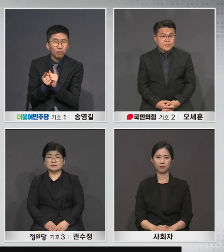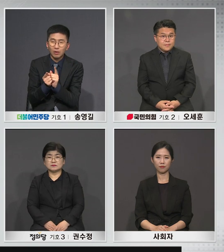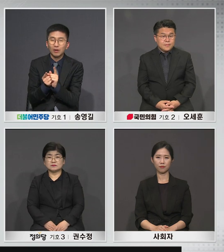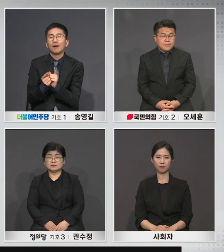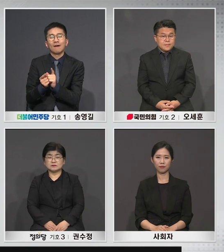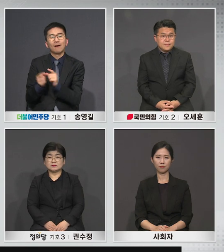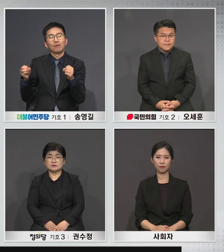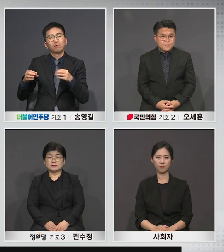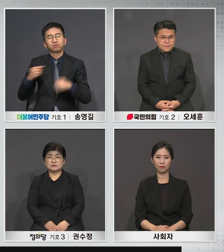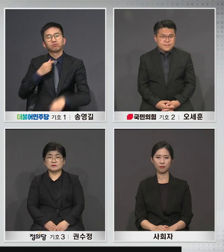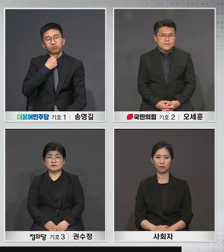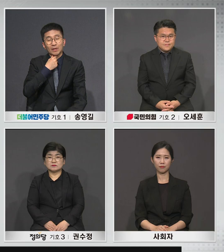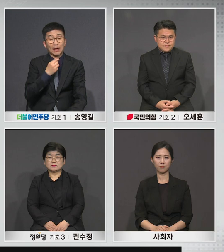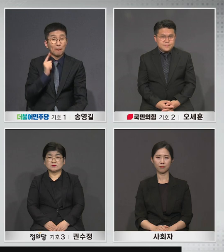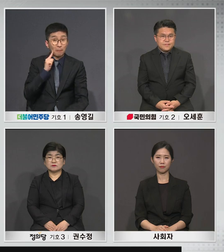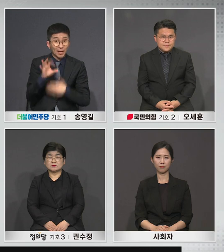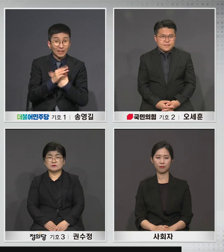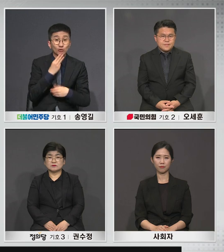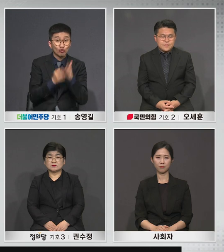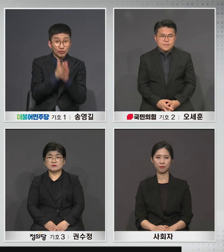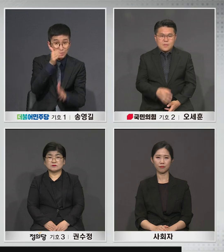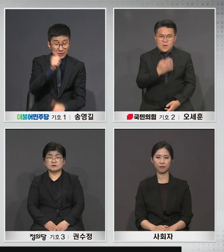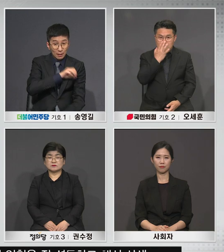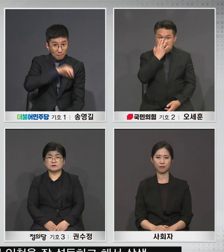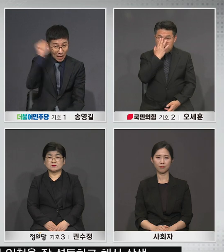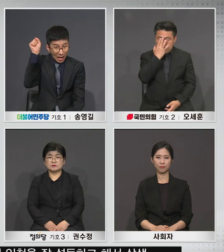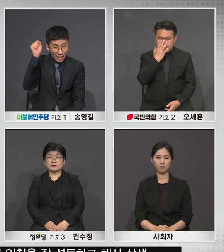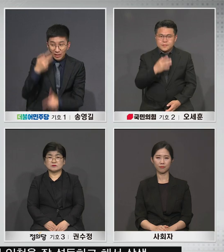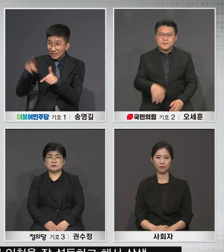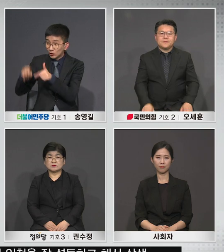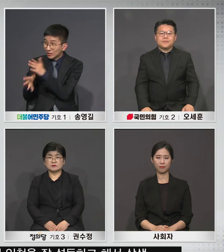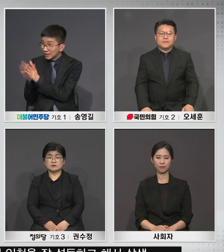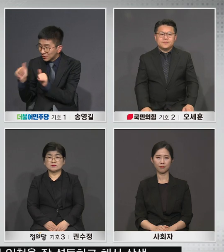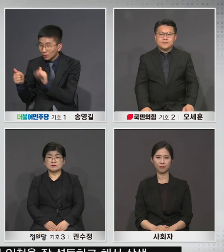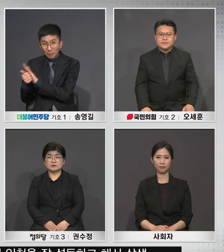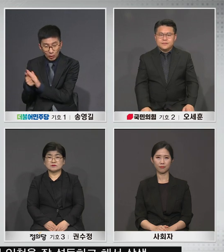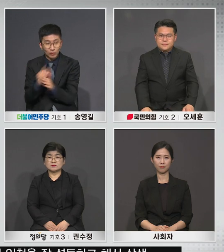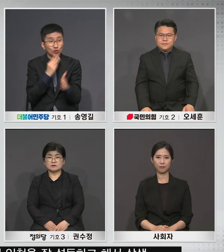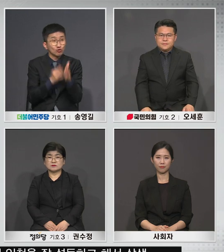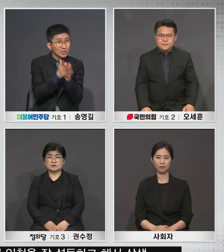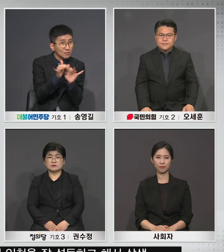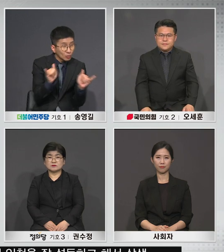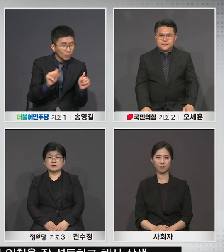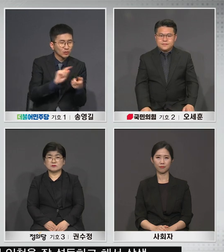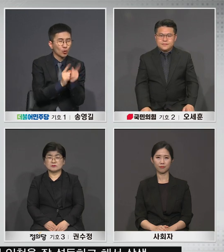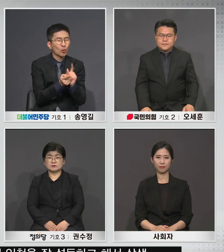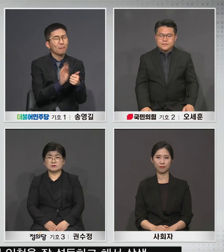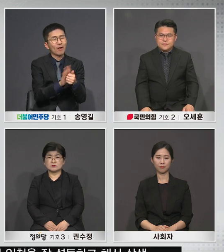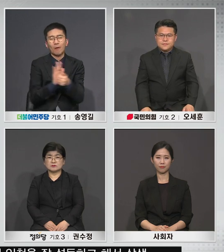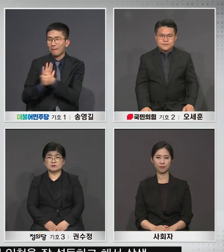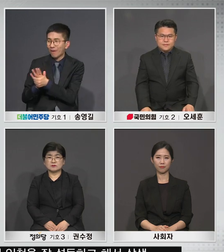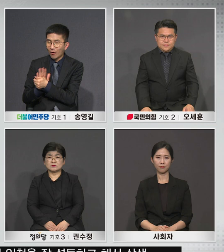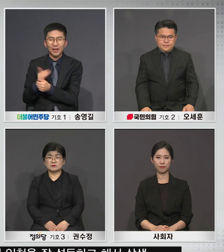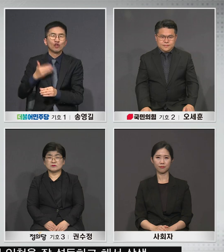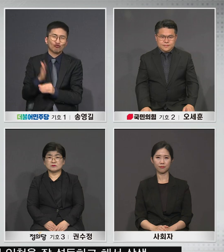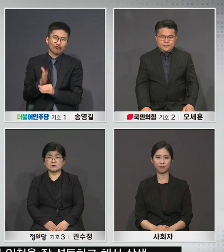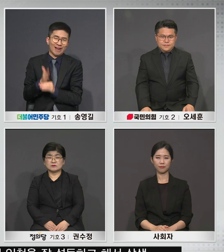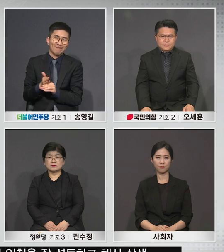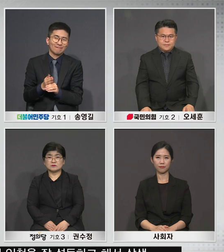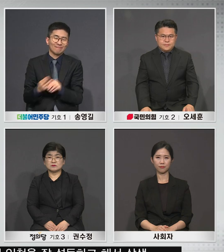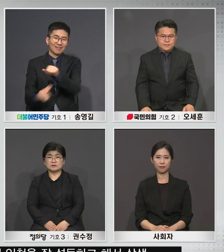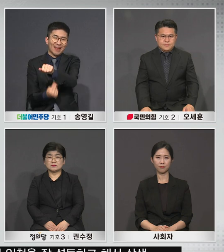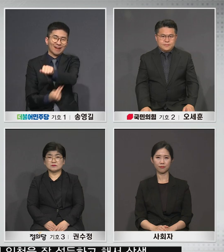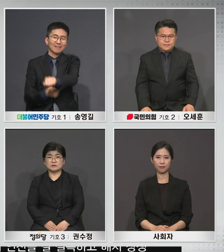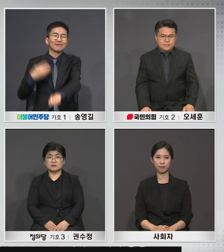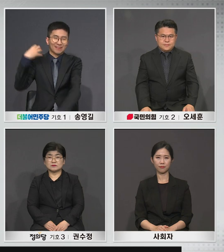서울시장이 된다면 인천 시민도 배려하고 우리 서울시민도 배려하는 중간에 솔루션을 찾아낼 수 있는